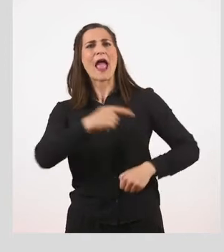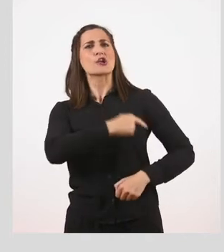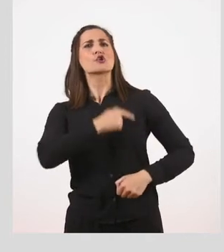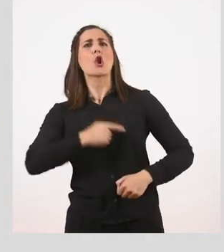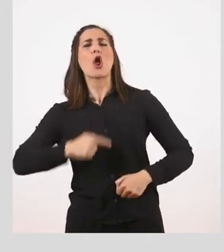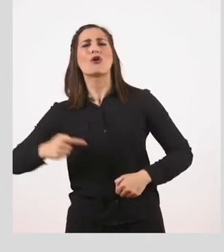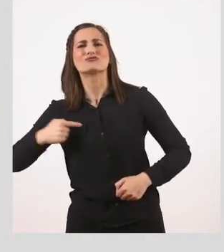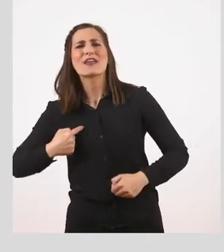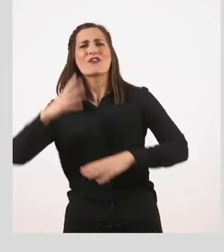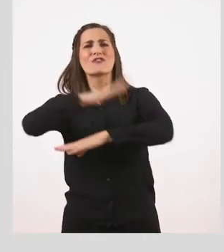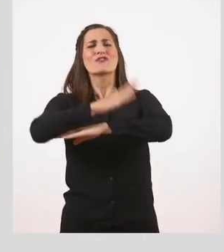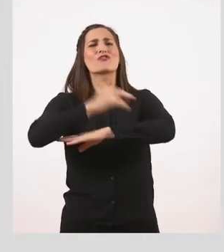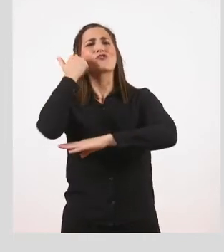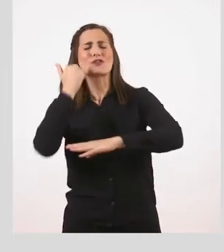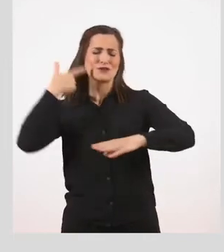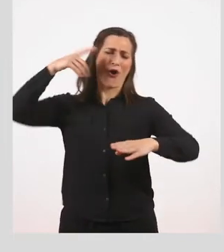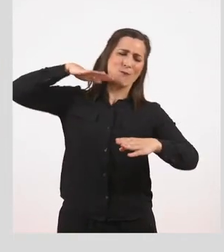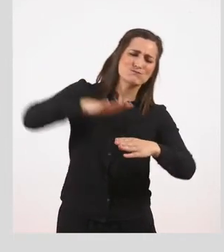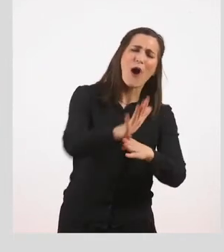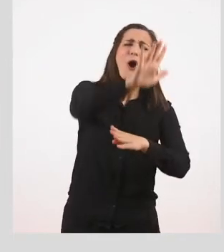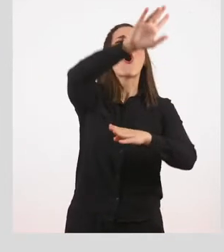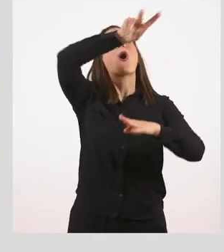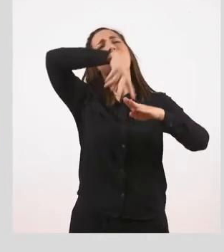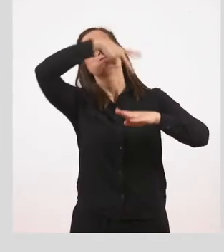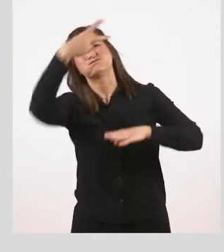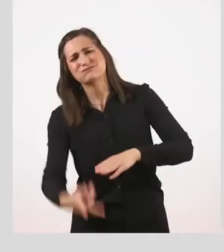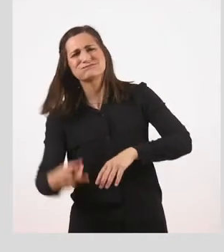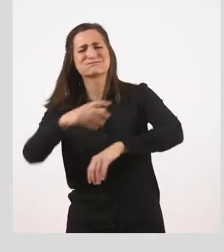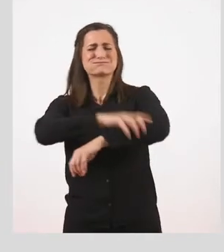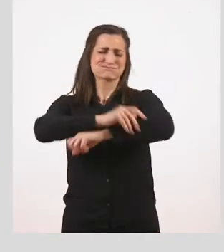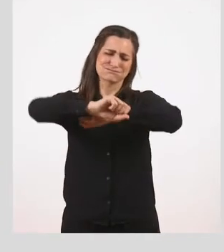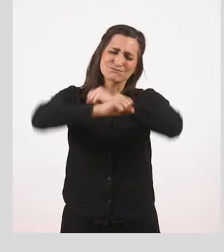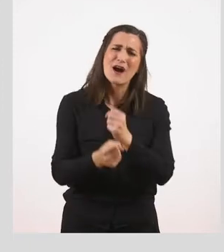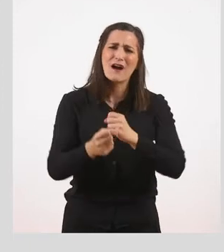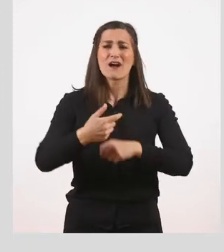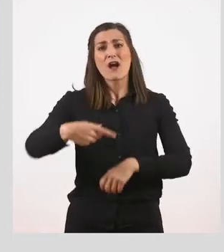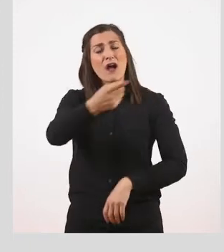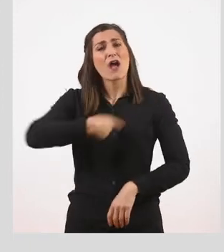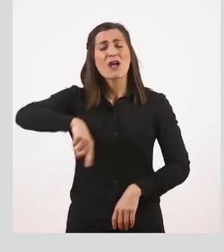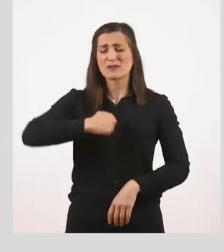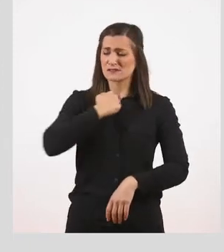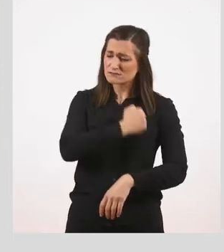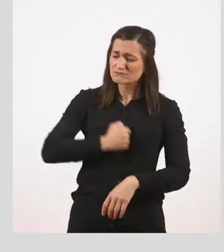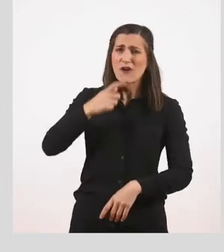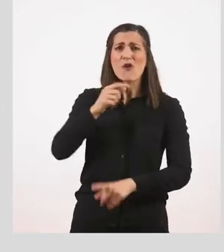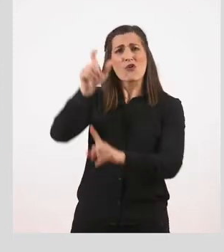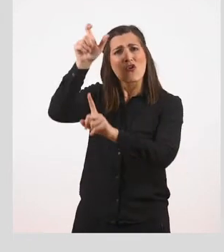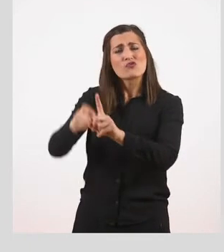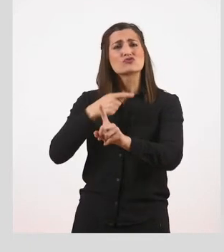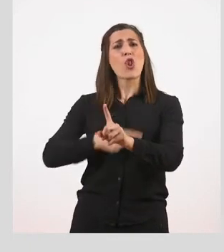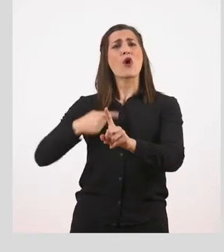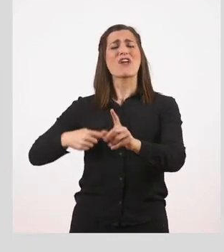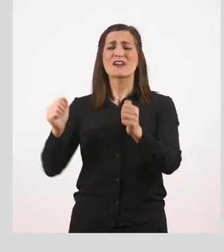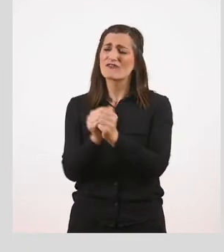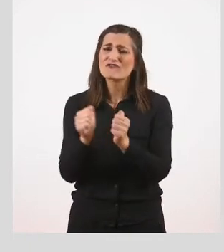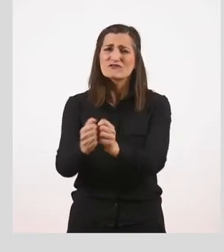και έσπασε το χέρι του. Αυτό μας στεναχώρισε πάρα πολύ, γιατί ο Κλωτέρ είναι πάνω απ' όλα φίλος, αλλά και